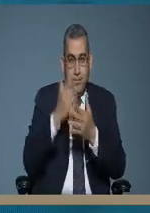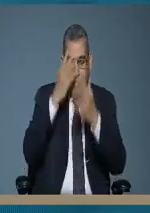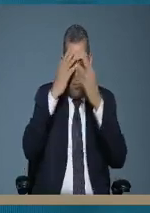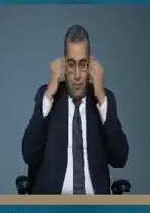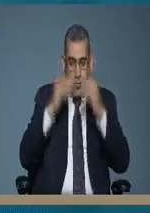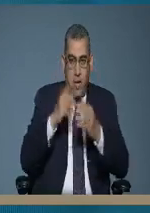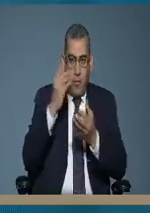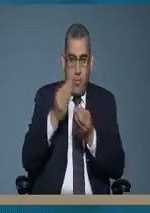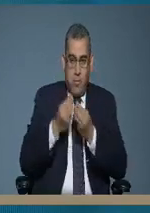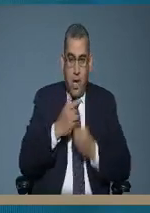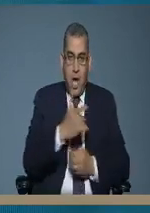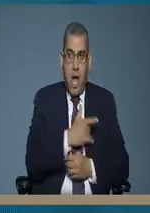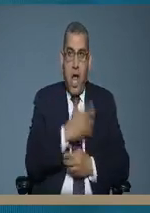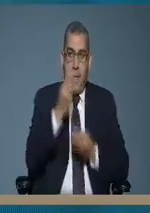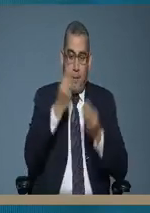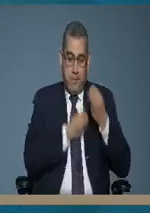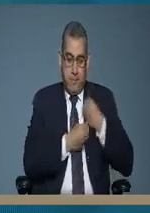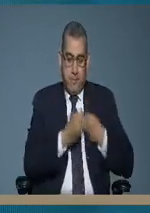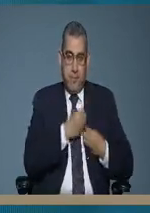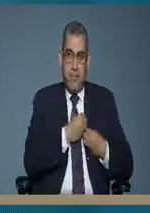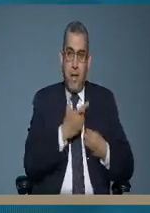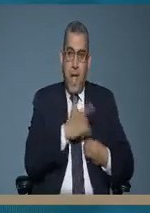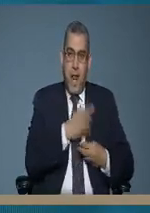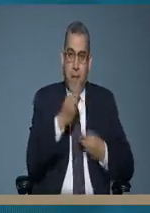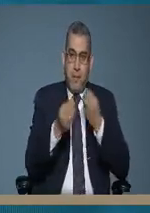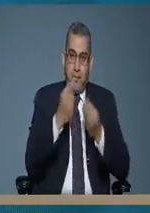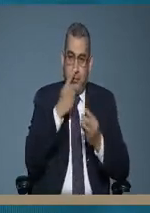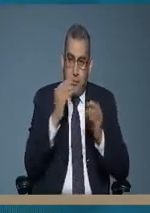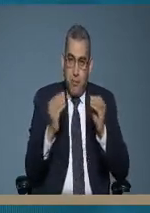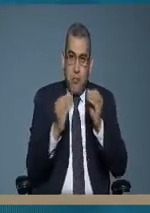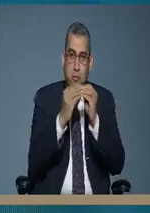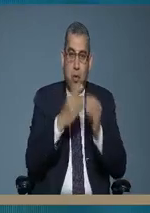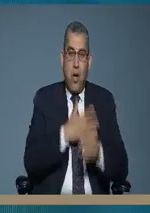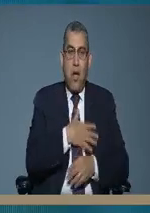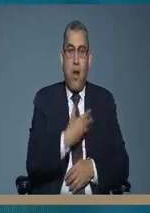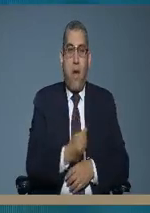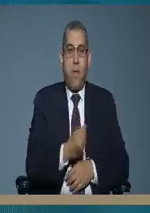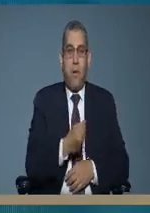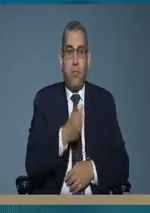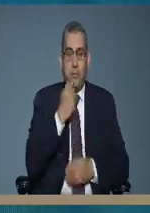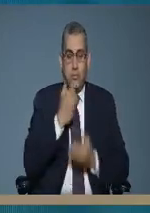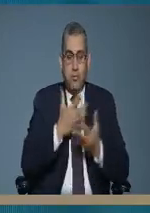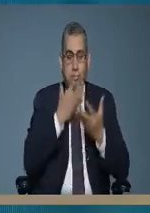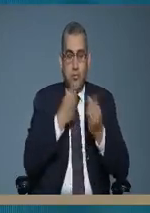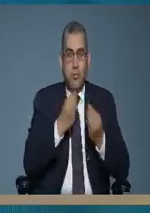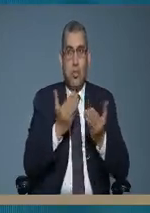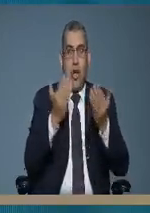تجريه على قلوبنا من منه الموده والرحمه والسكينه يا رب العالمين